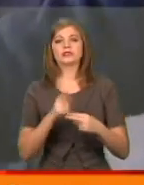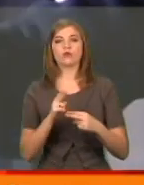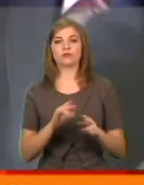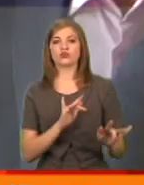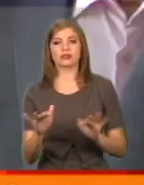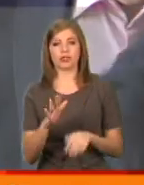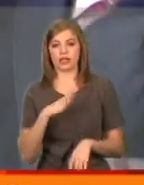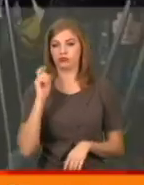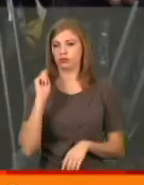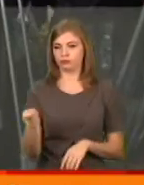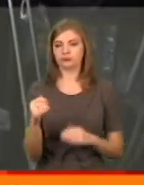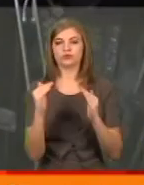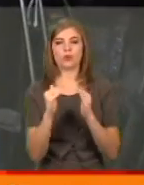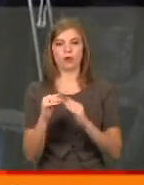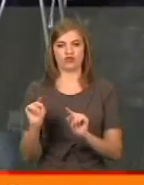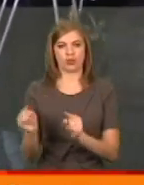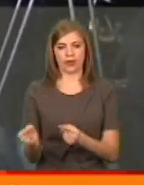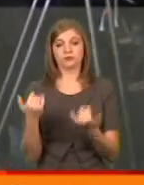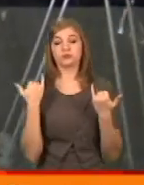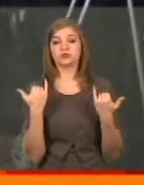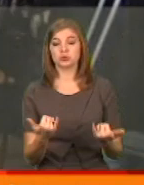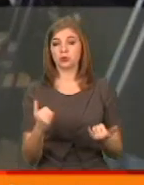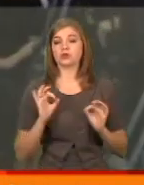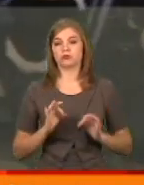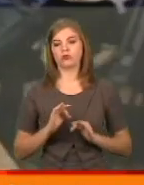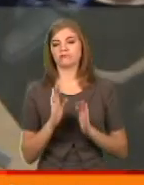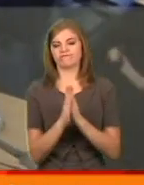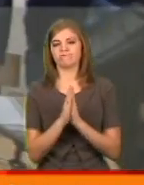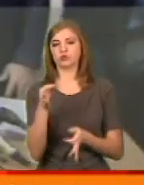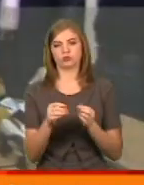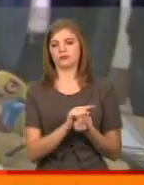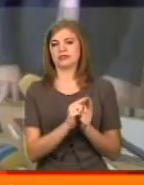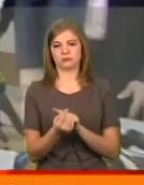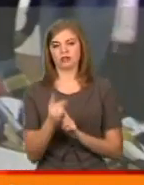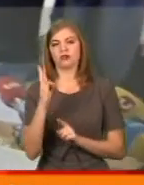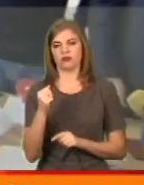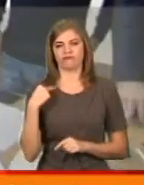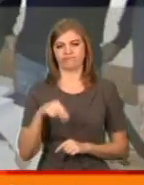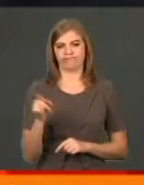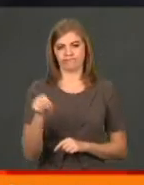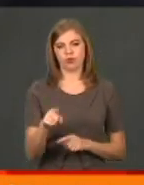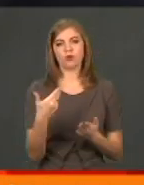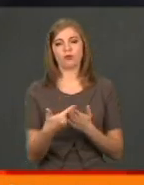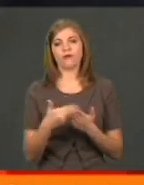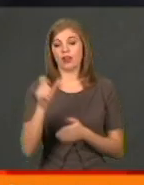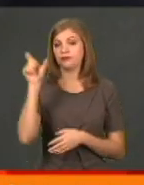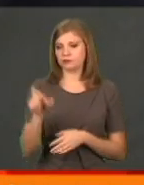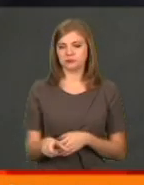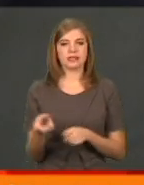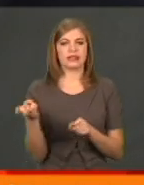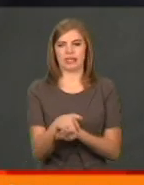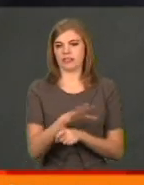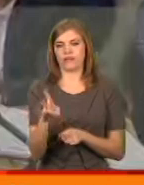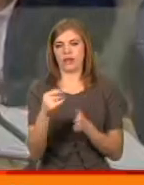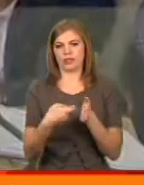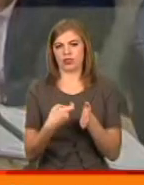заходом Артемові Кімові обрали домашній арешт. Сьогодні прокурор просить суд змінити його на тримання під вартою. Мовляв, підозрюваний не